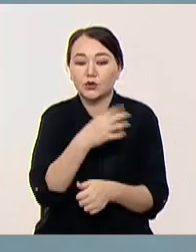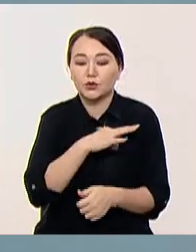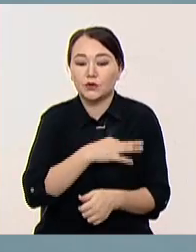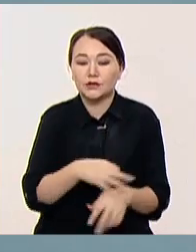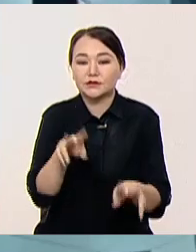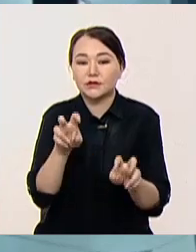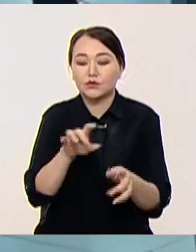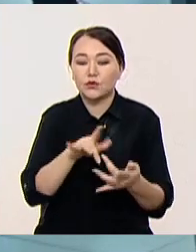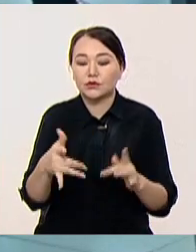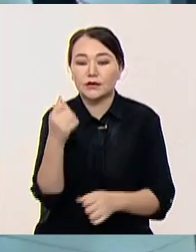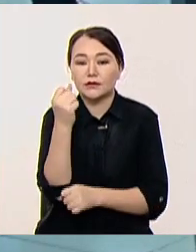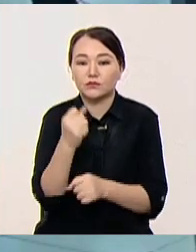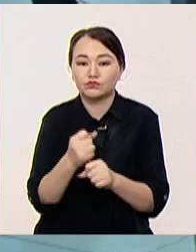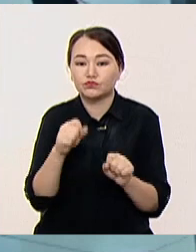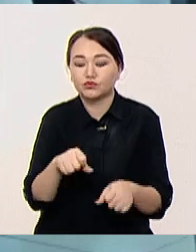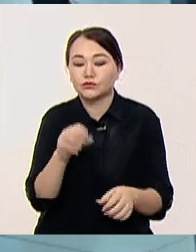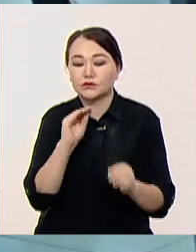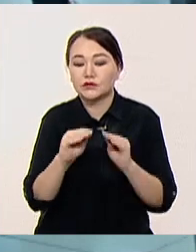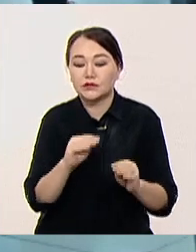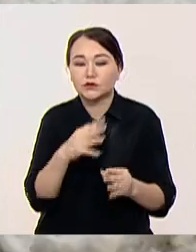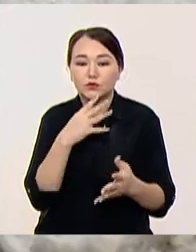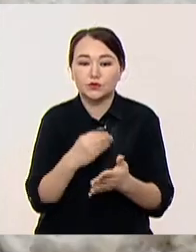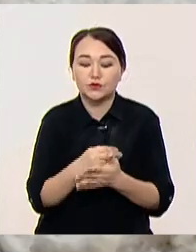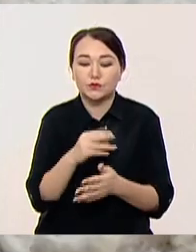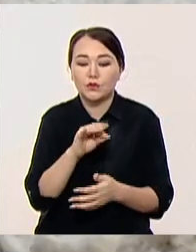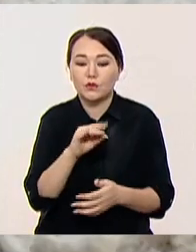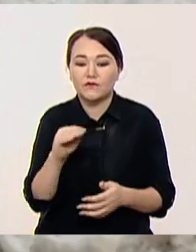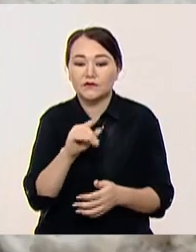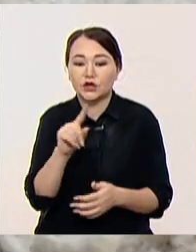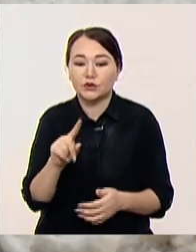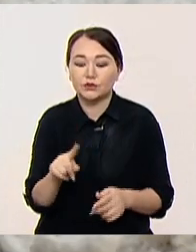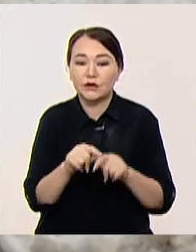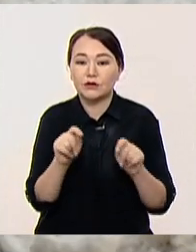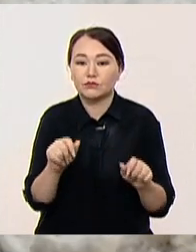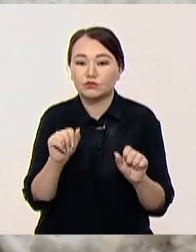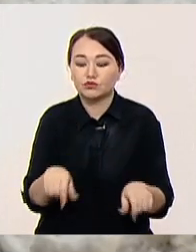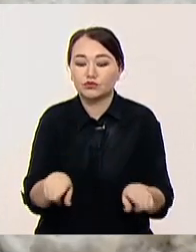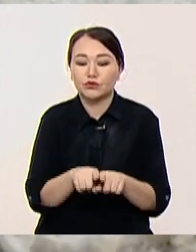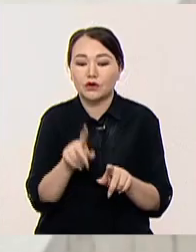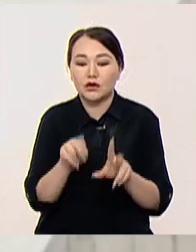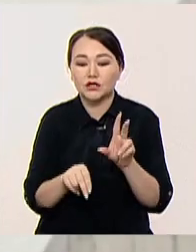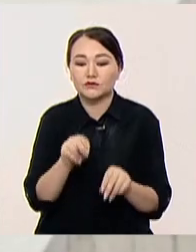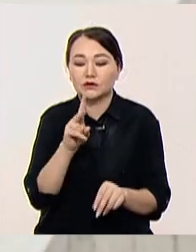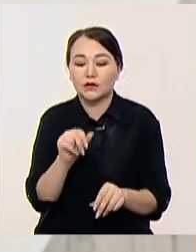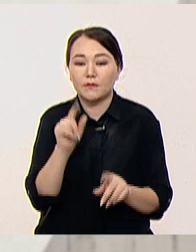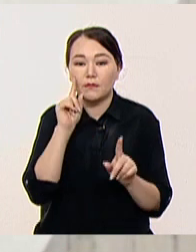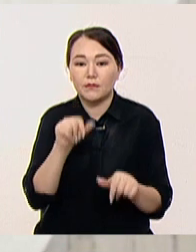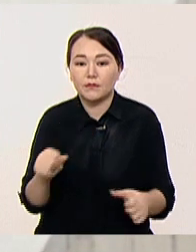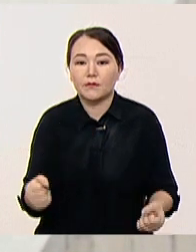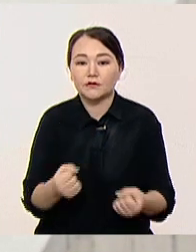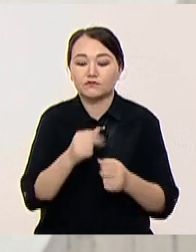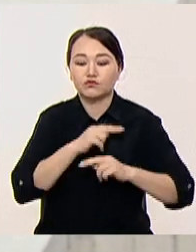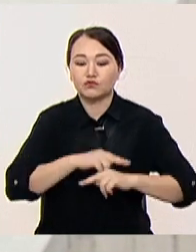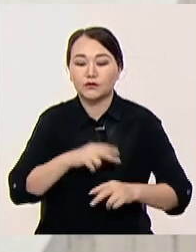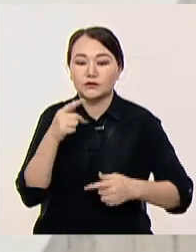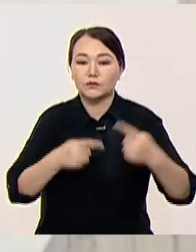статуса онлайн-работники смогут создать и собственный профсоюз, отмечают эксперты. Так они смогут рассчитывать на правовую поддержку в